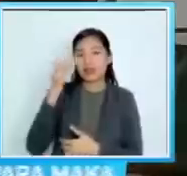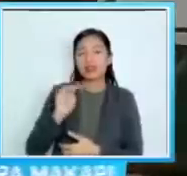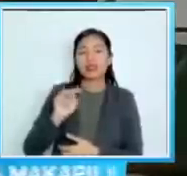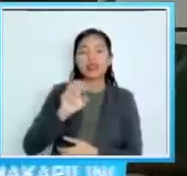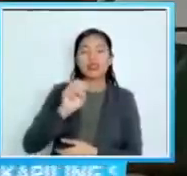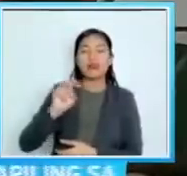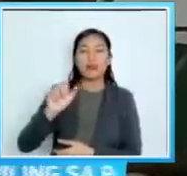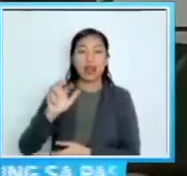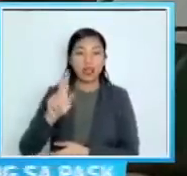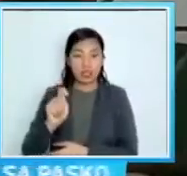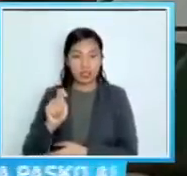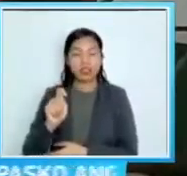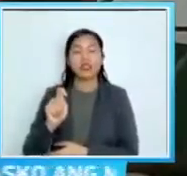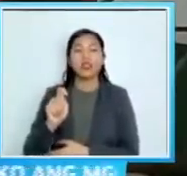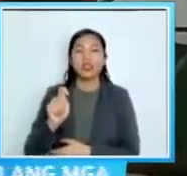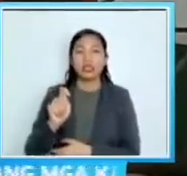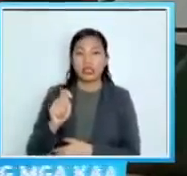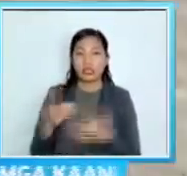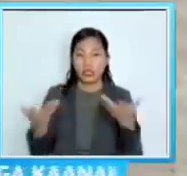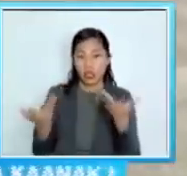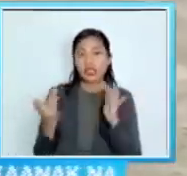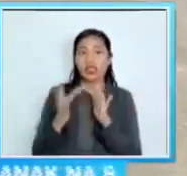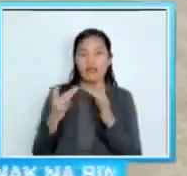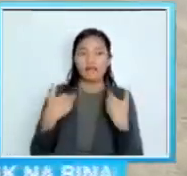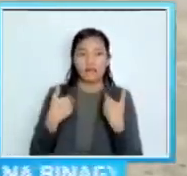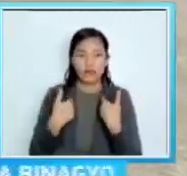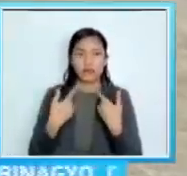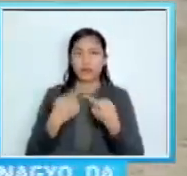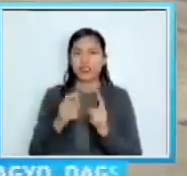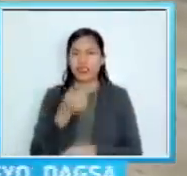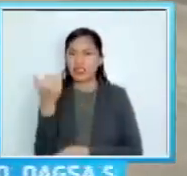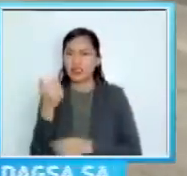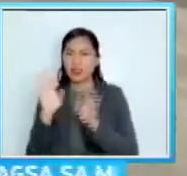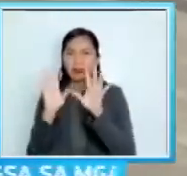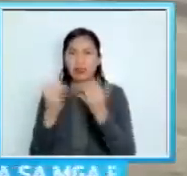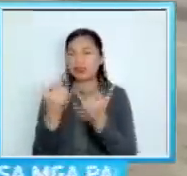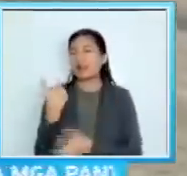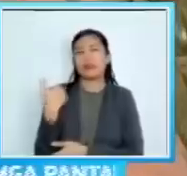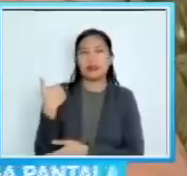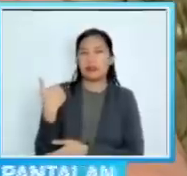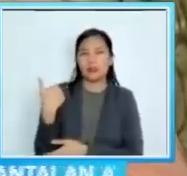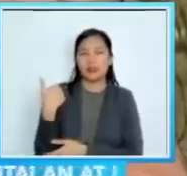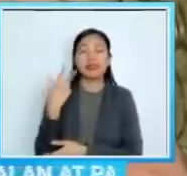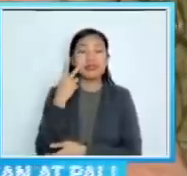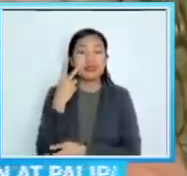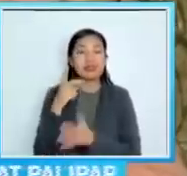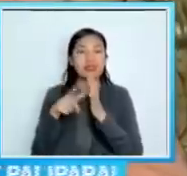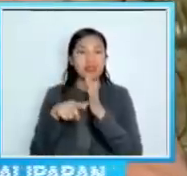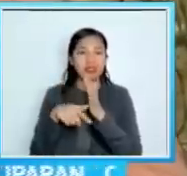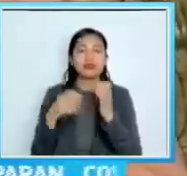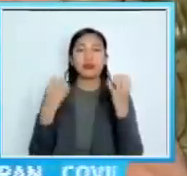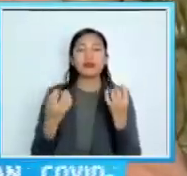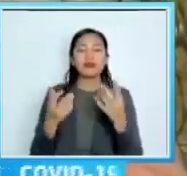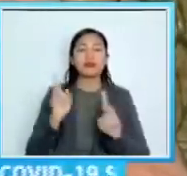mga telco companies, we have yet to see kung talagang ito'y babalik na ngayong araw. Maraming residente ng Siargao ang naghahanap ng